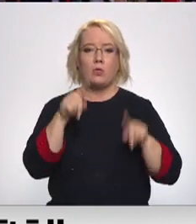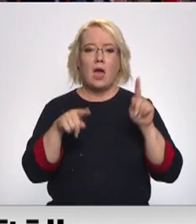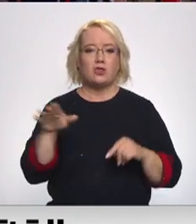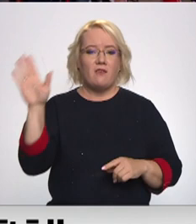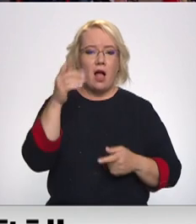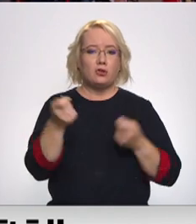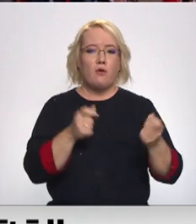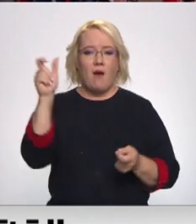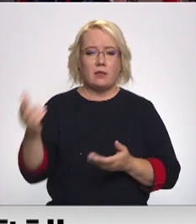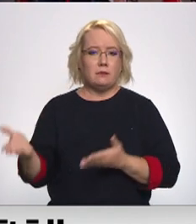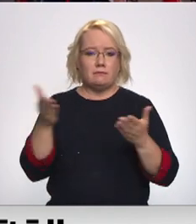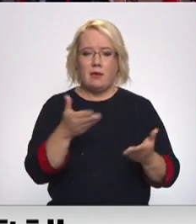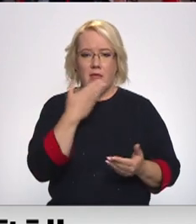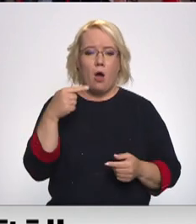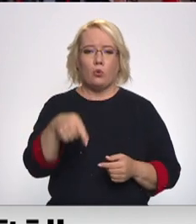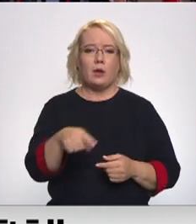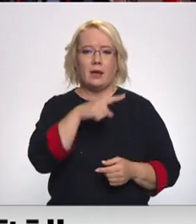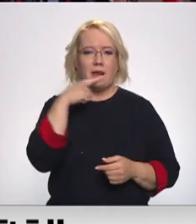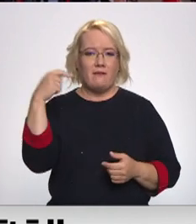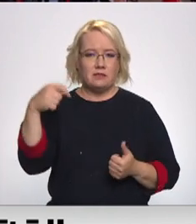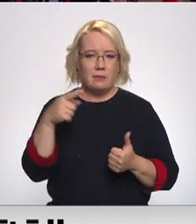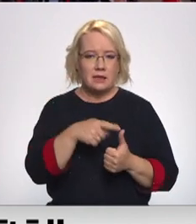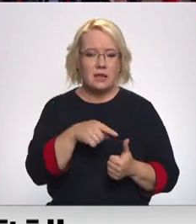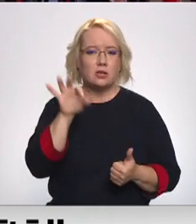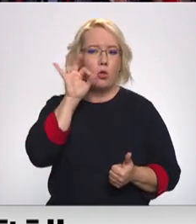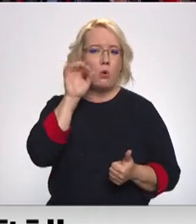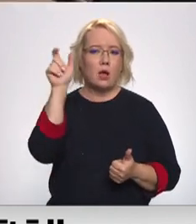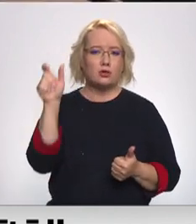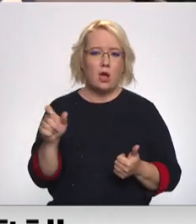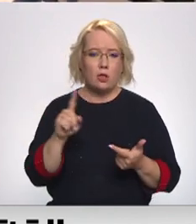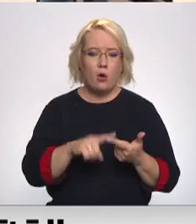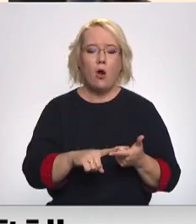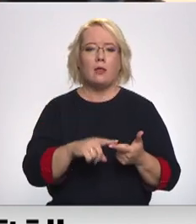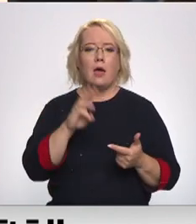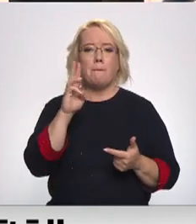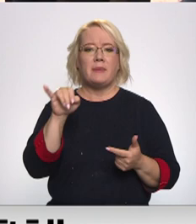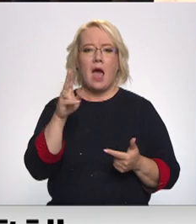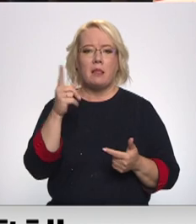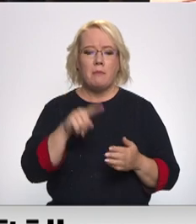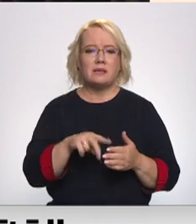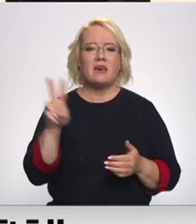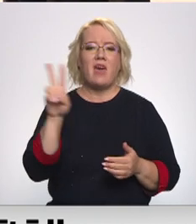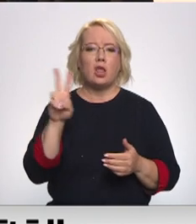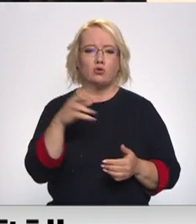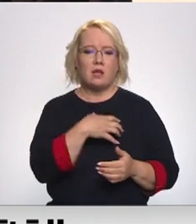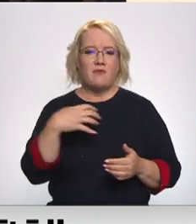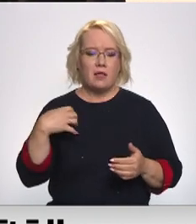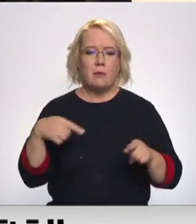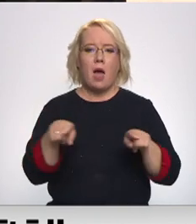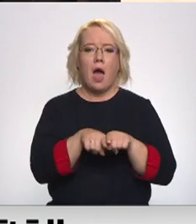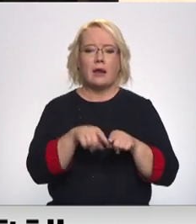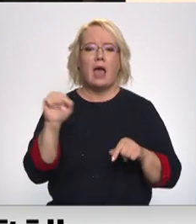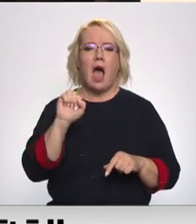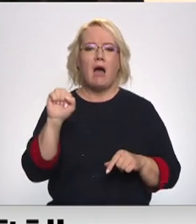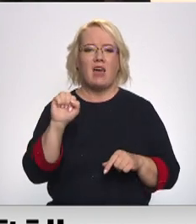un neaicināto vidū ir Putins, Lukašenko, Mjanmas vadītājs, Sīrijas, Venecijālas valdība, kā arī nav neviena no